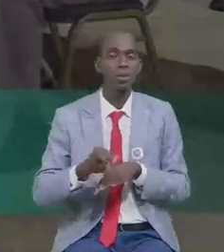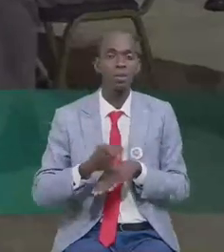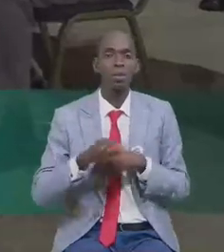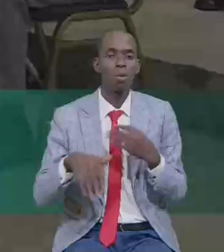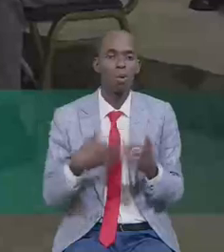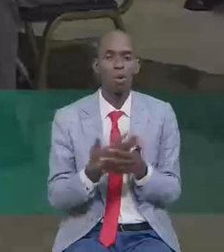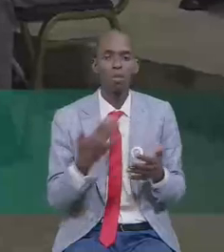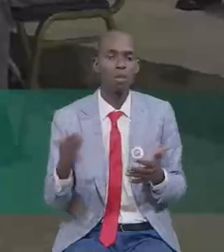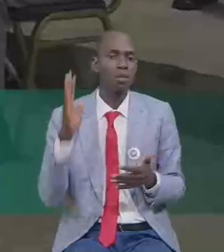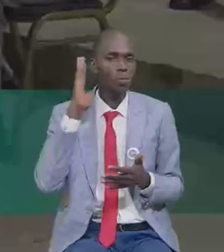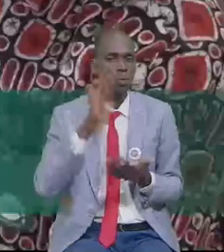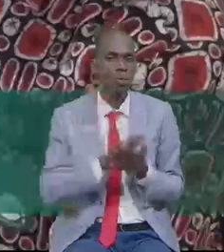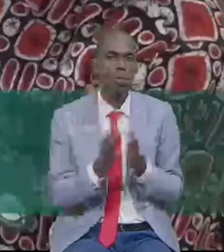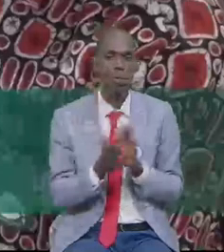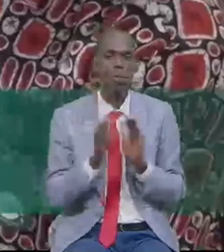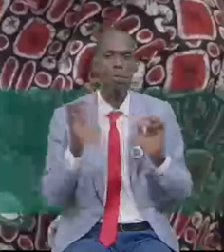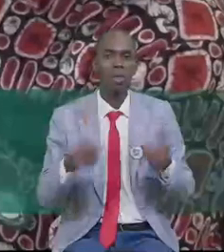tout sera possible.